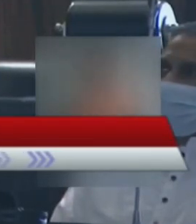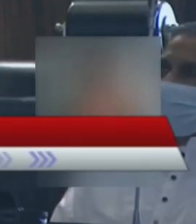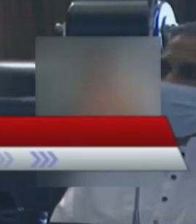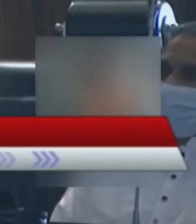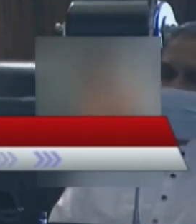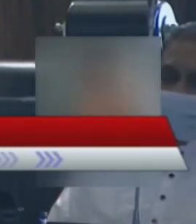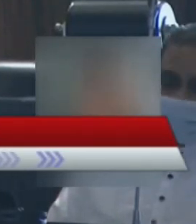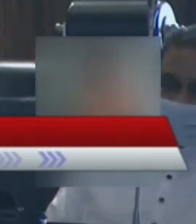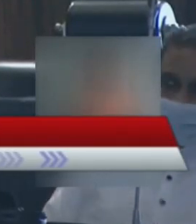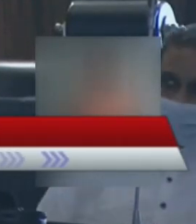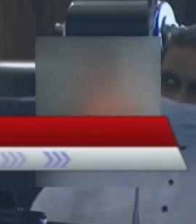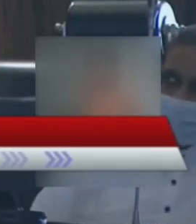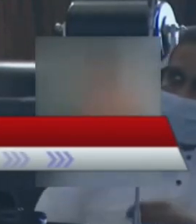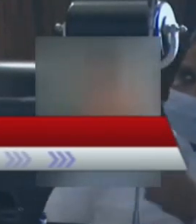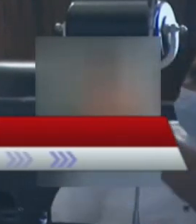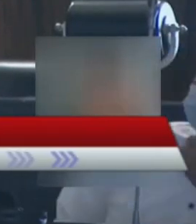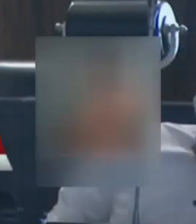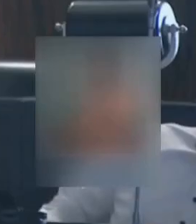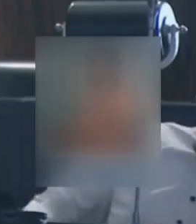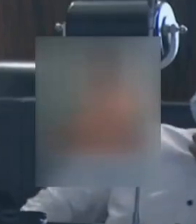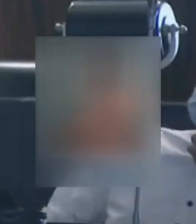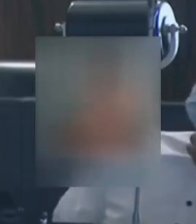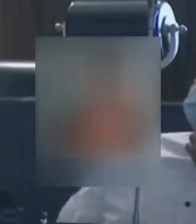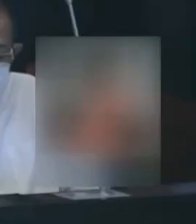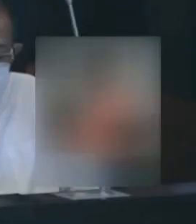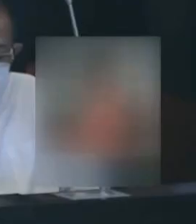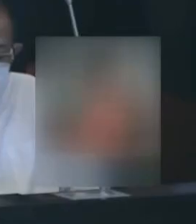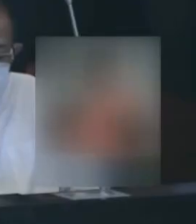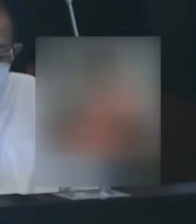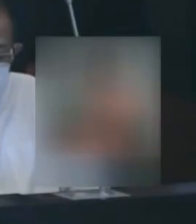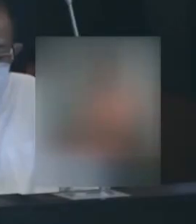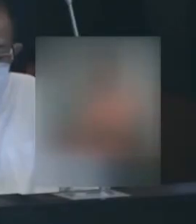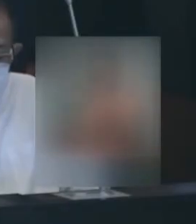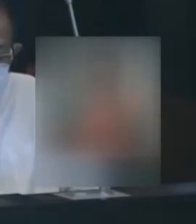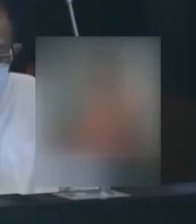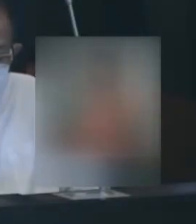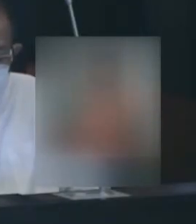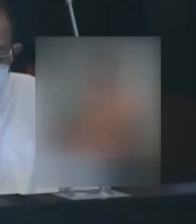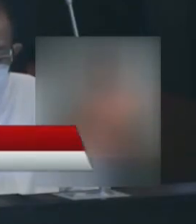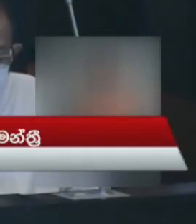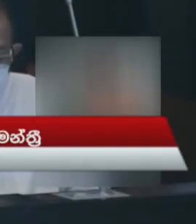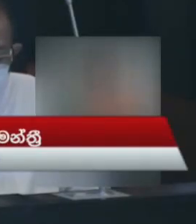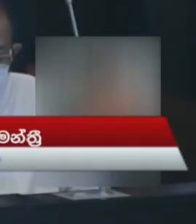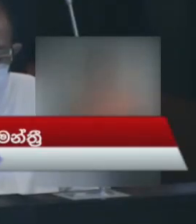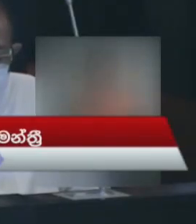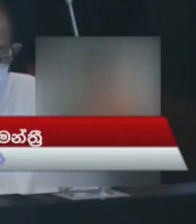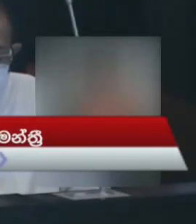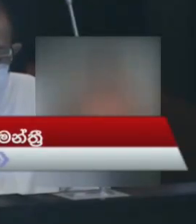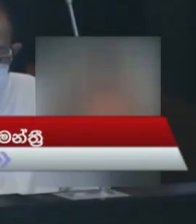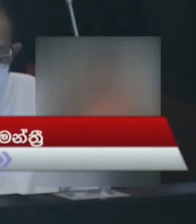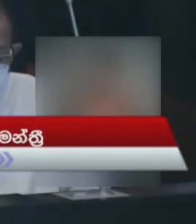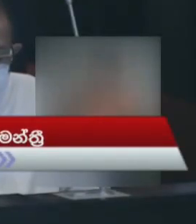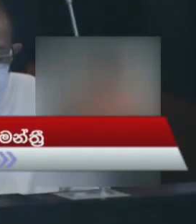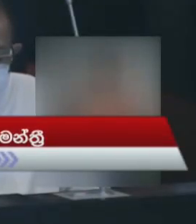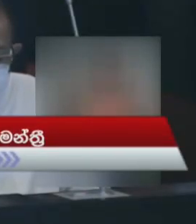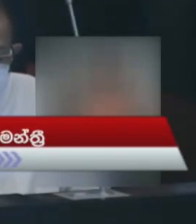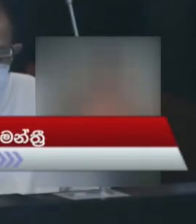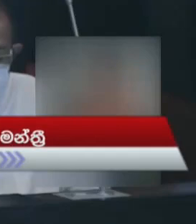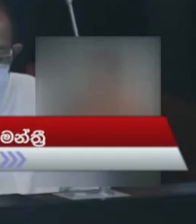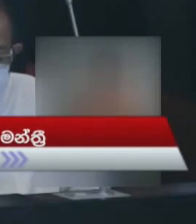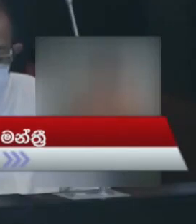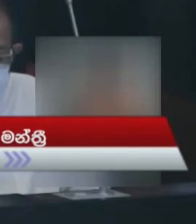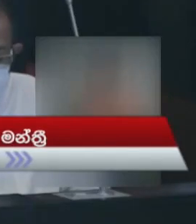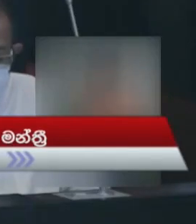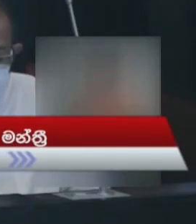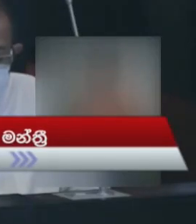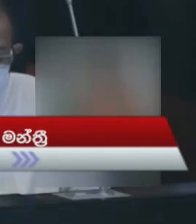එකම මන්ත්‍රීවරයා විදියට තනියෙන් පුටුවකට වෙලා ඉන්න සිද්ධ වෙන්නේ නැහැ. මුදල් ආමාත්‍යංශයේ වැය ශීර්ෂය සම්බන්ධව කතා කරනකොට මට